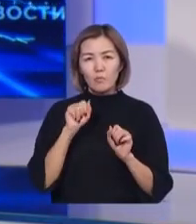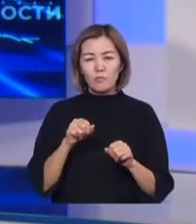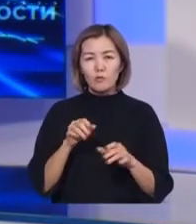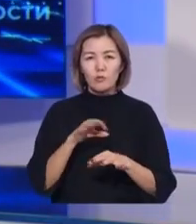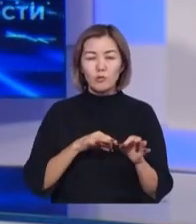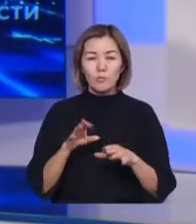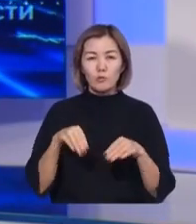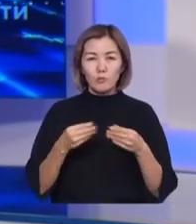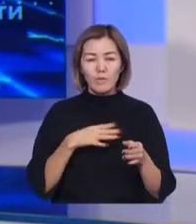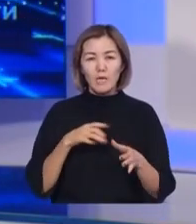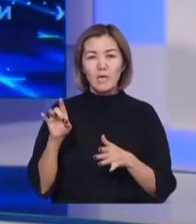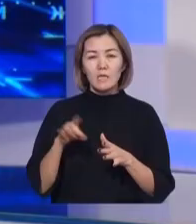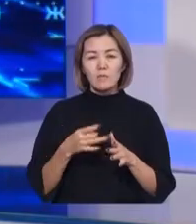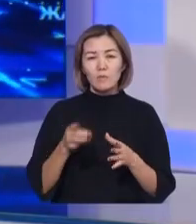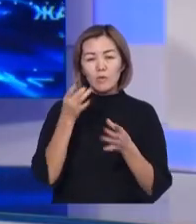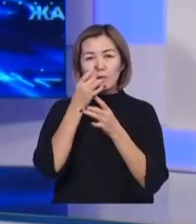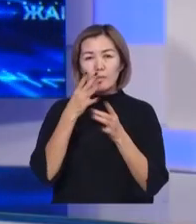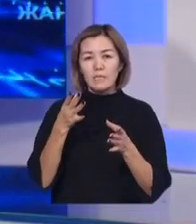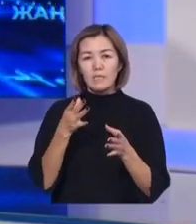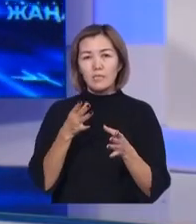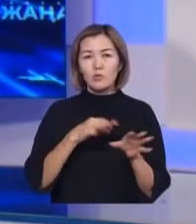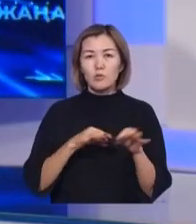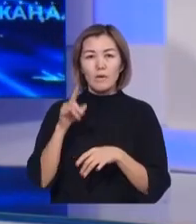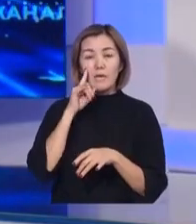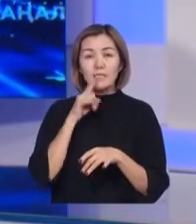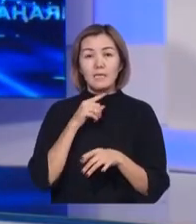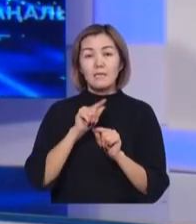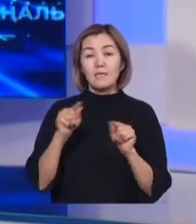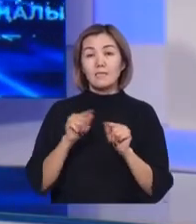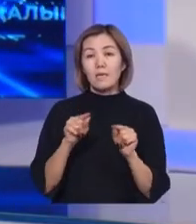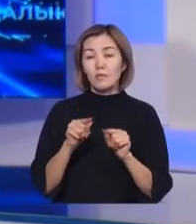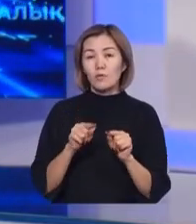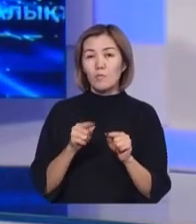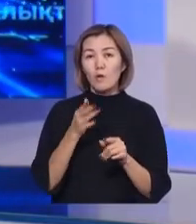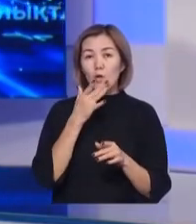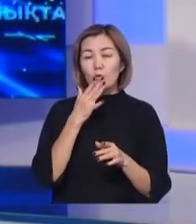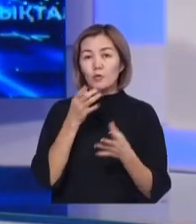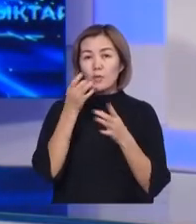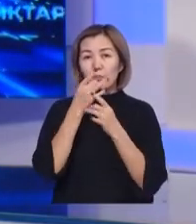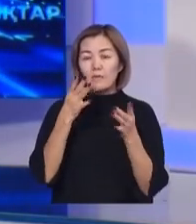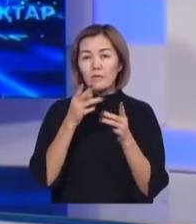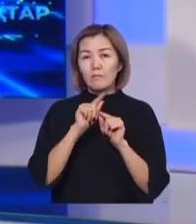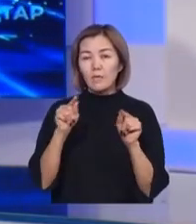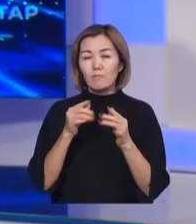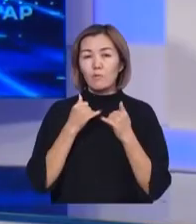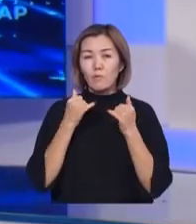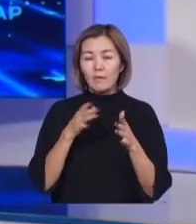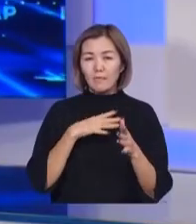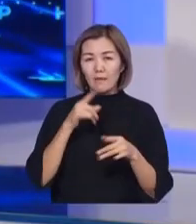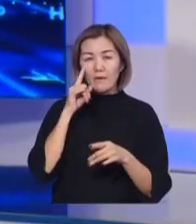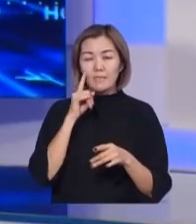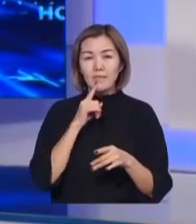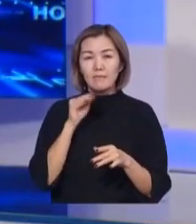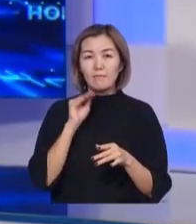меңгеруіне мүмкіндік беретін жобаның бірі. Республикалық мәдени ағартушылық жоба қазақ тілін насихаттай отырып, ұлттық мәдениетімізді